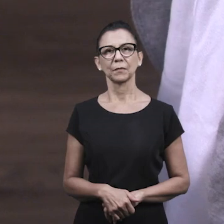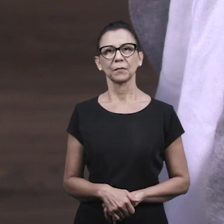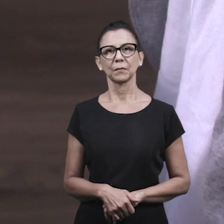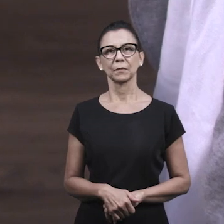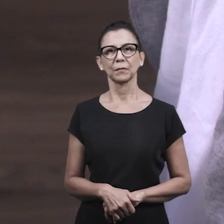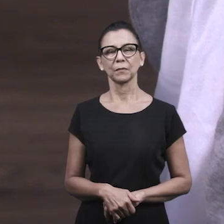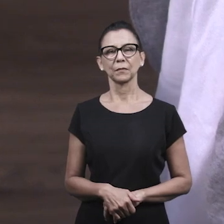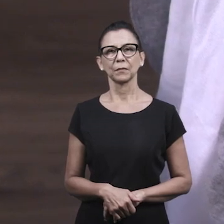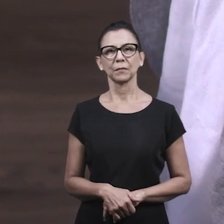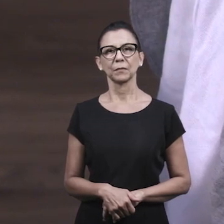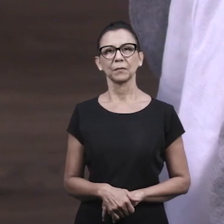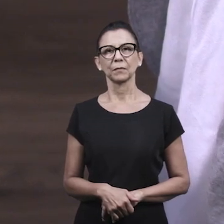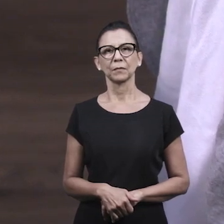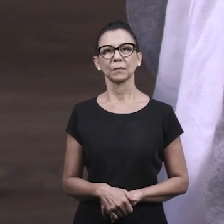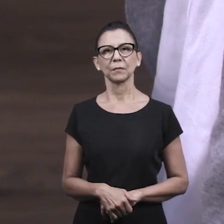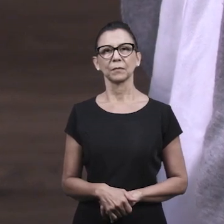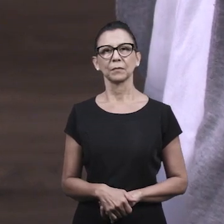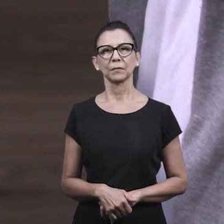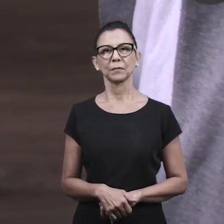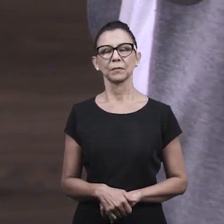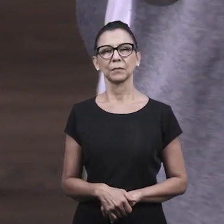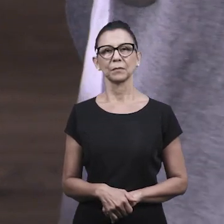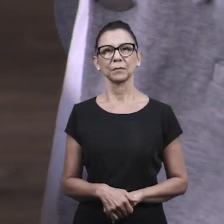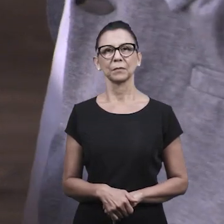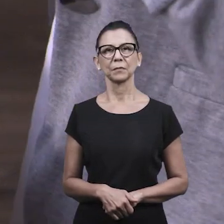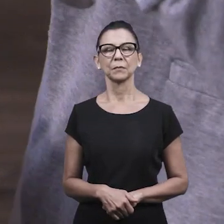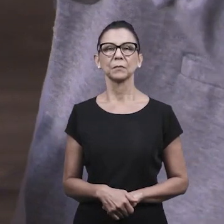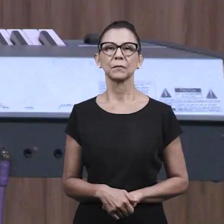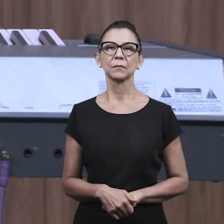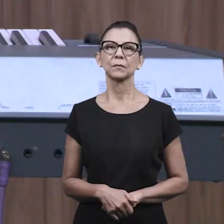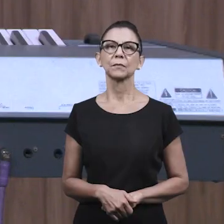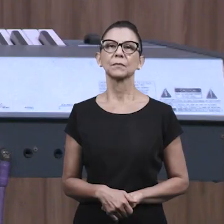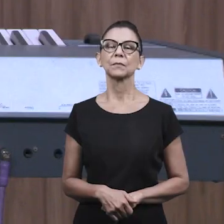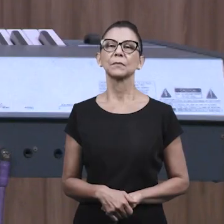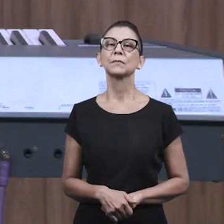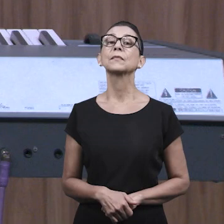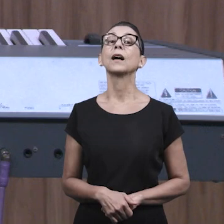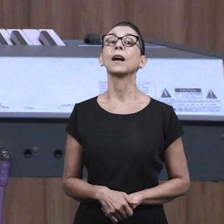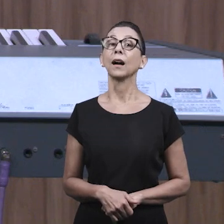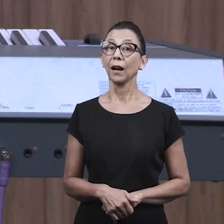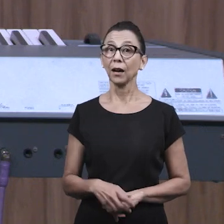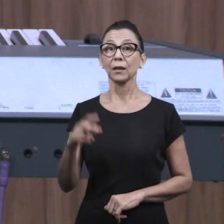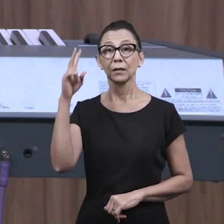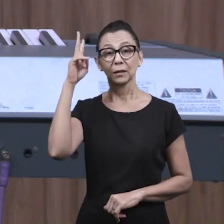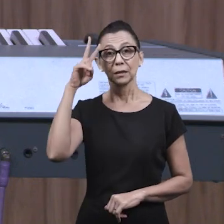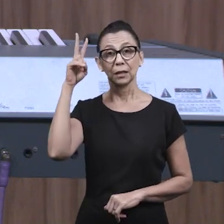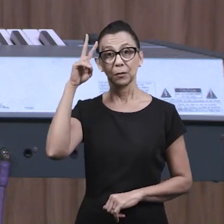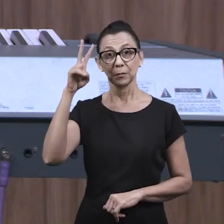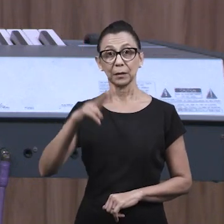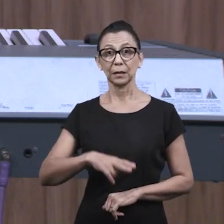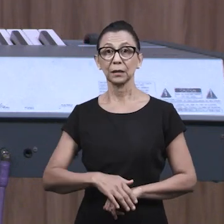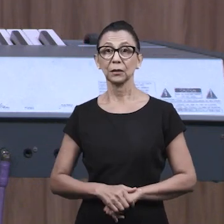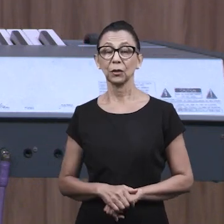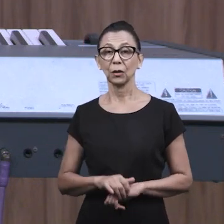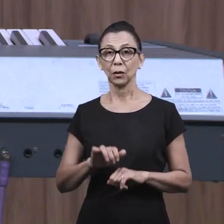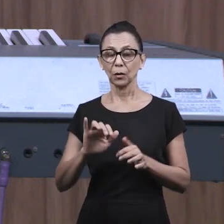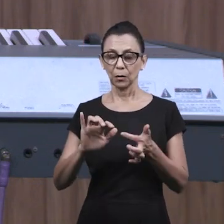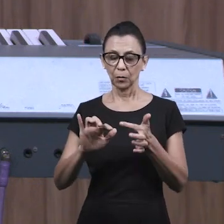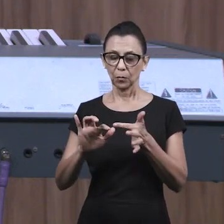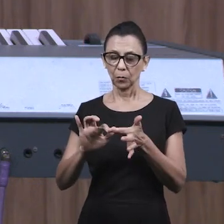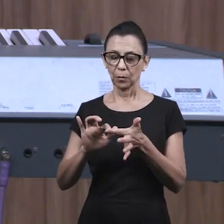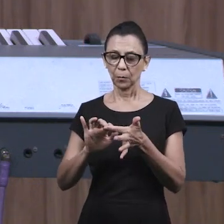on tourne discrètement. Voilà, en rappelant que nous jouons le clavier avec la pointe du